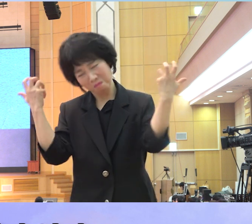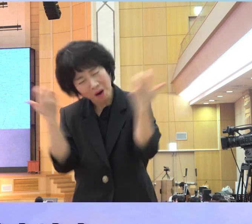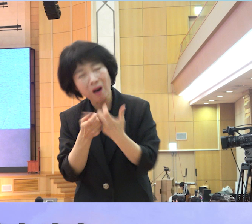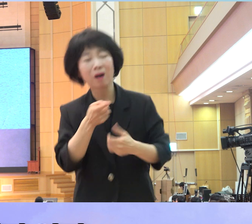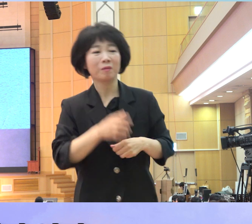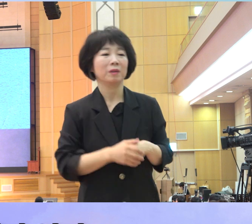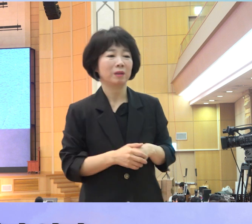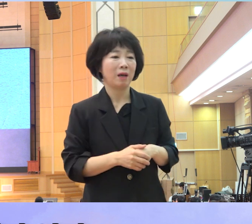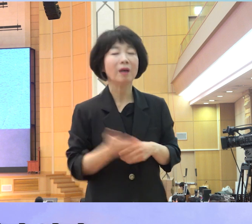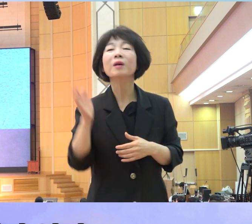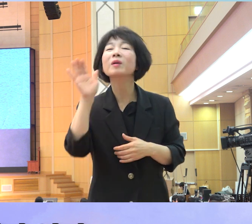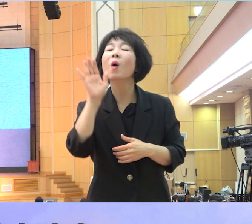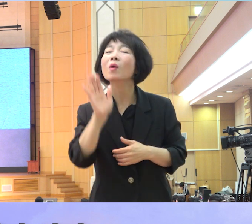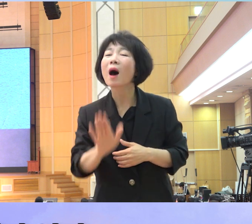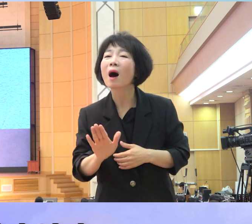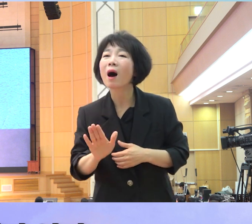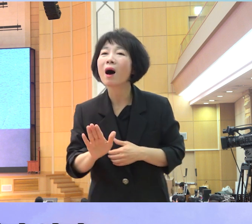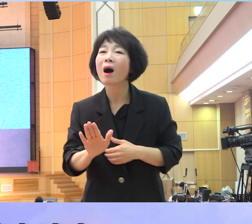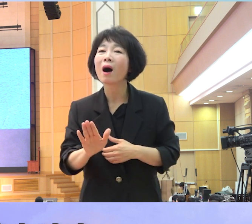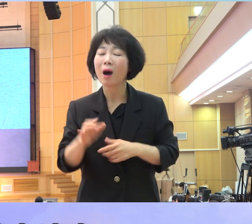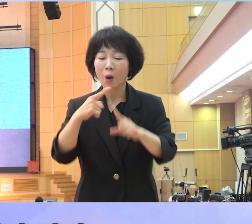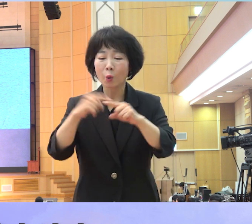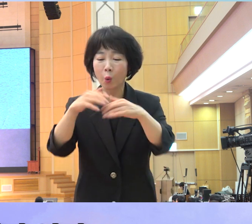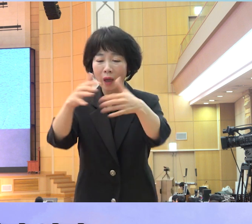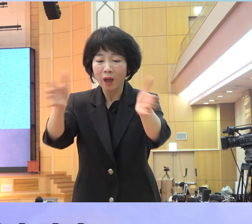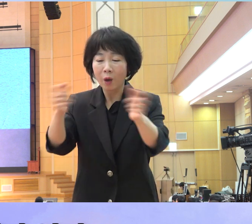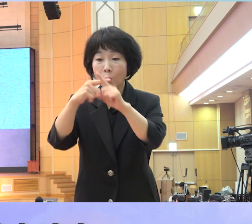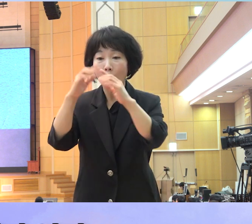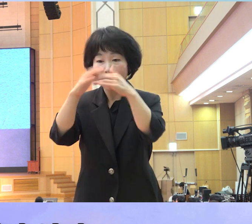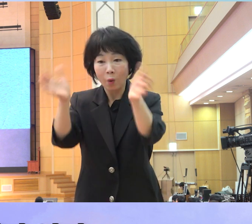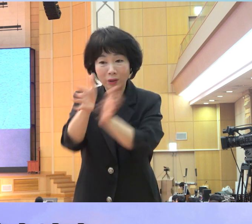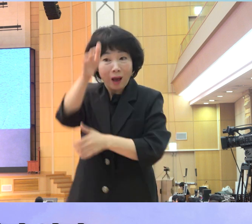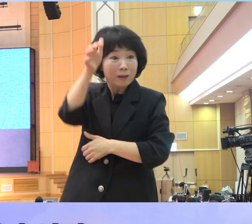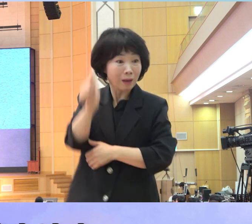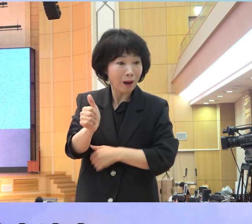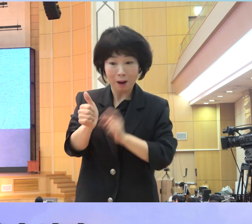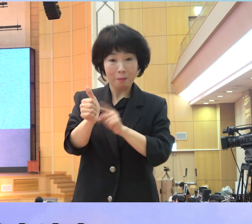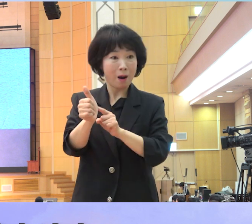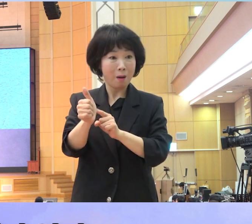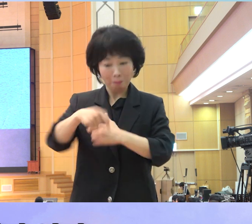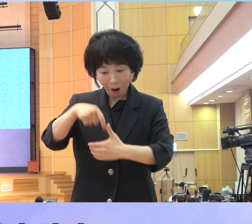일이셨겠습니까마는 야이로 회당장만큼은 굉장히 불안했을 거란 말이에요.